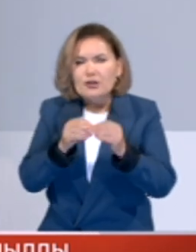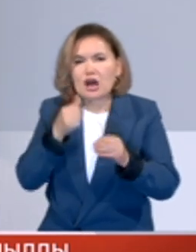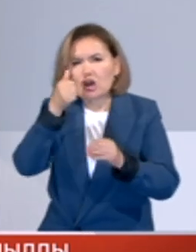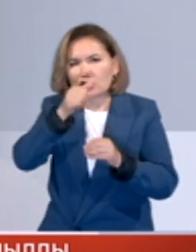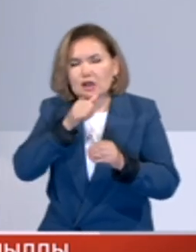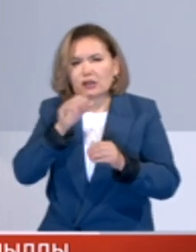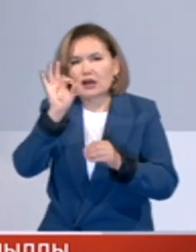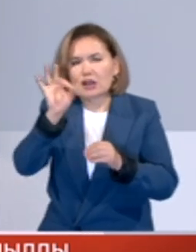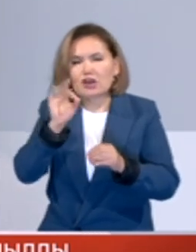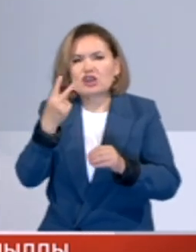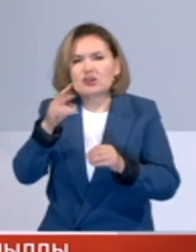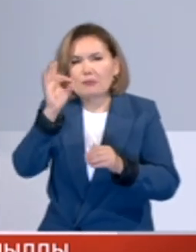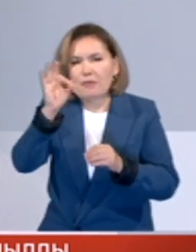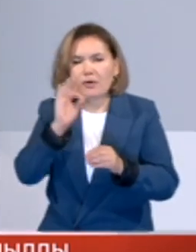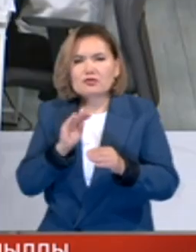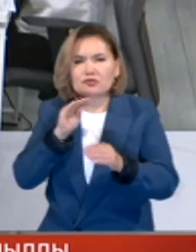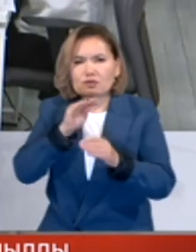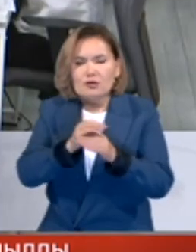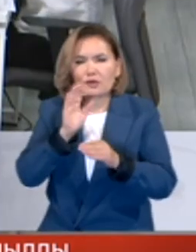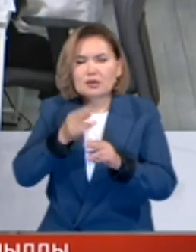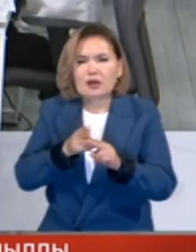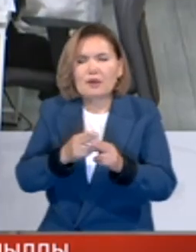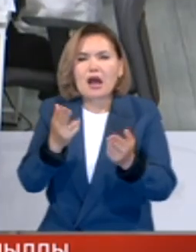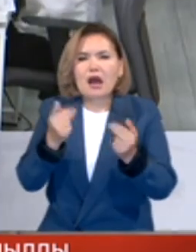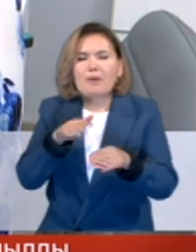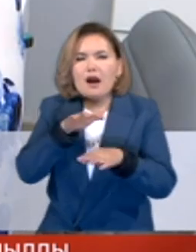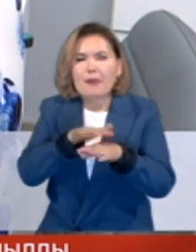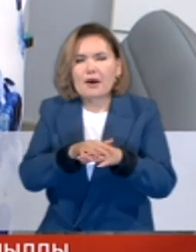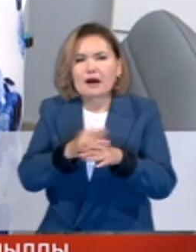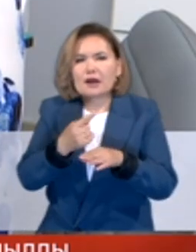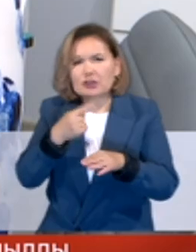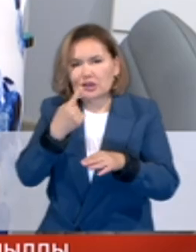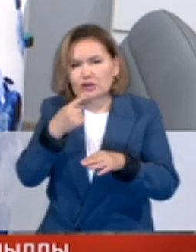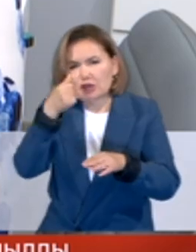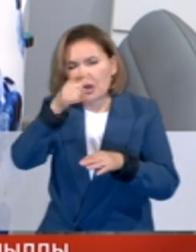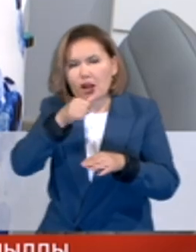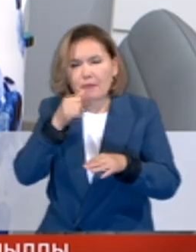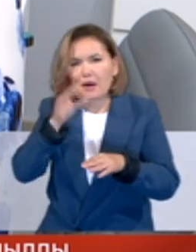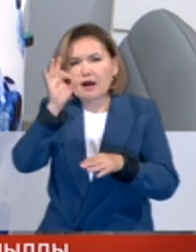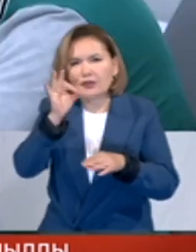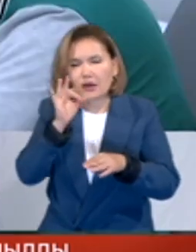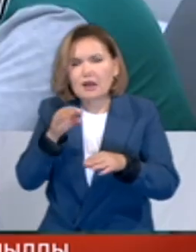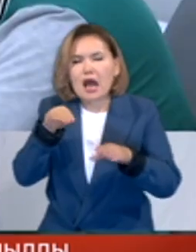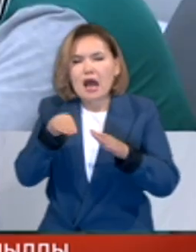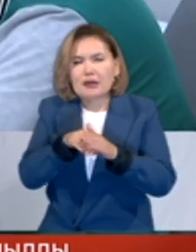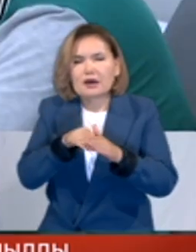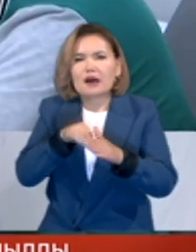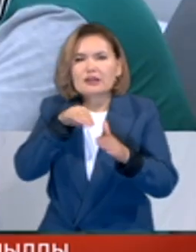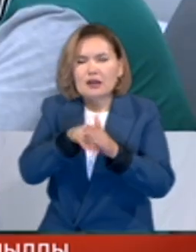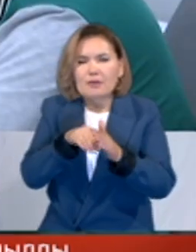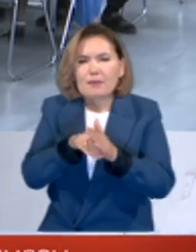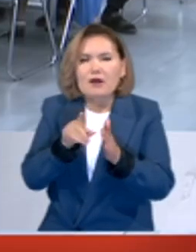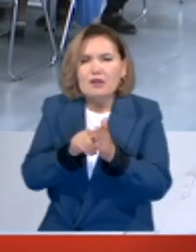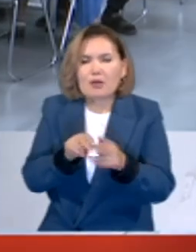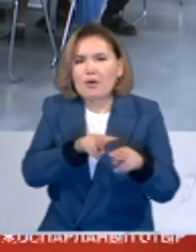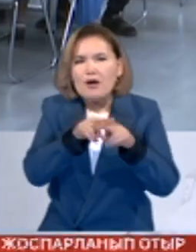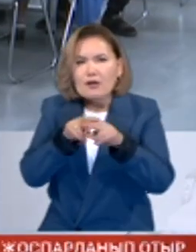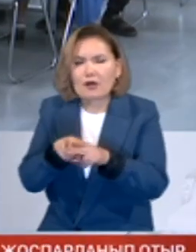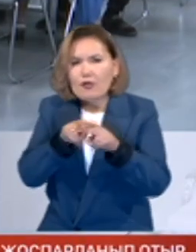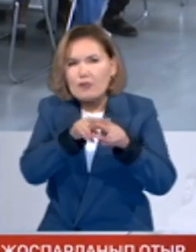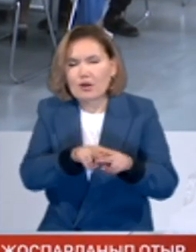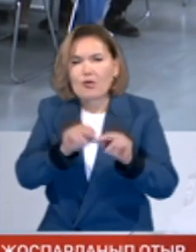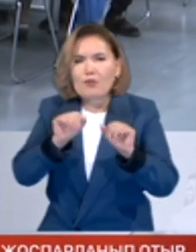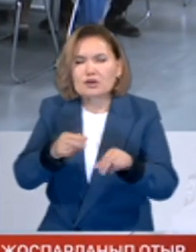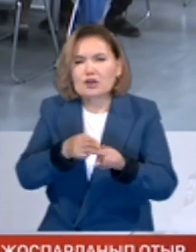жылдық 20% үстемақысы түсетін еді деп ойлаймын. Иә, банктің жылдық 20%-лық сыйақысы депозиттерді бір-біріне аударса да сақталады. Тіпті депозит